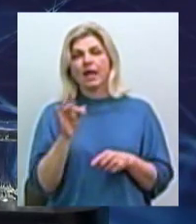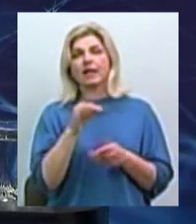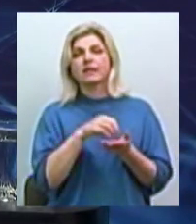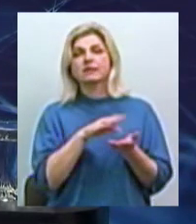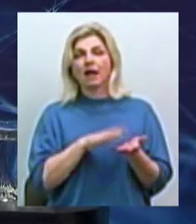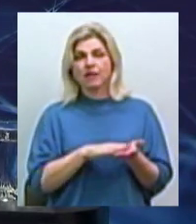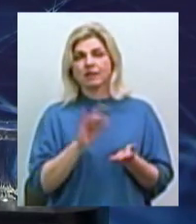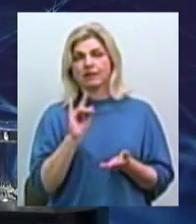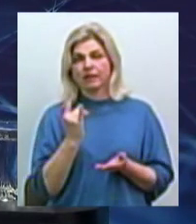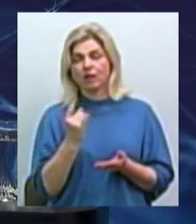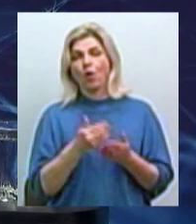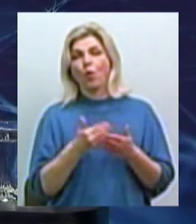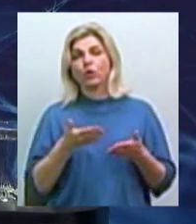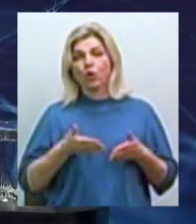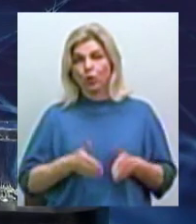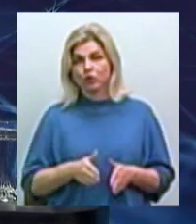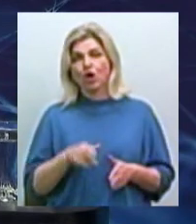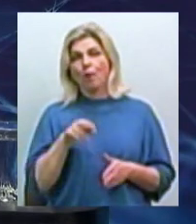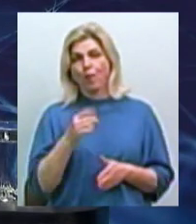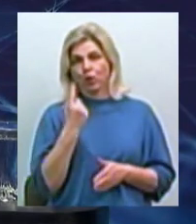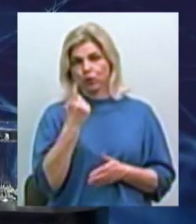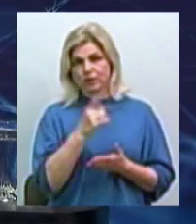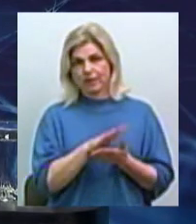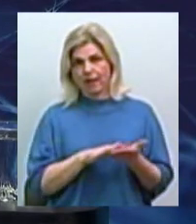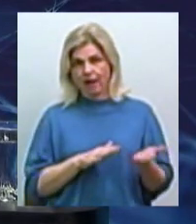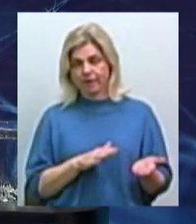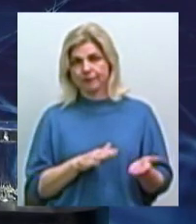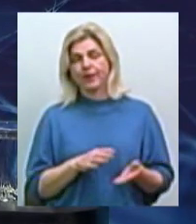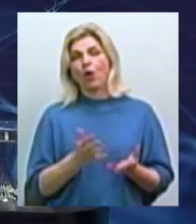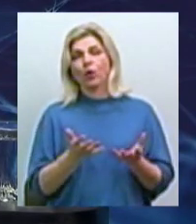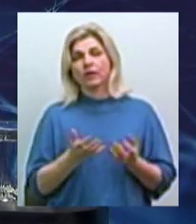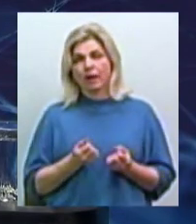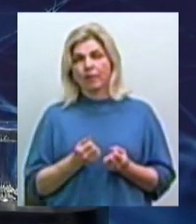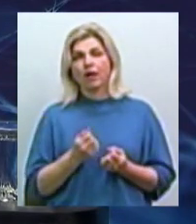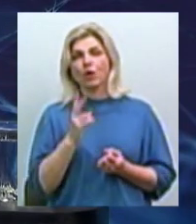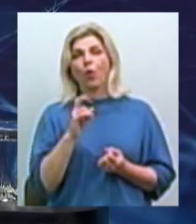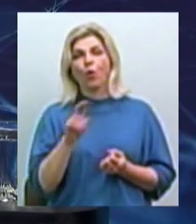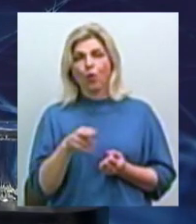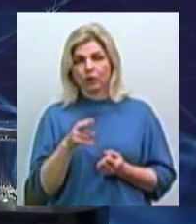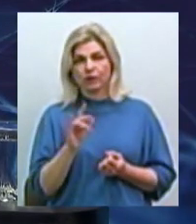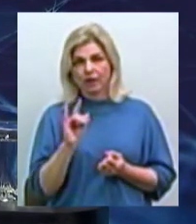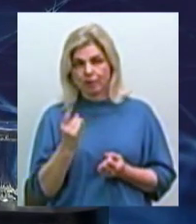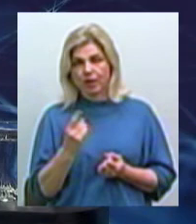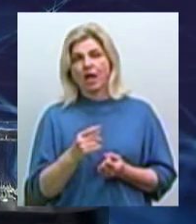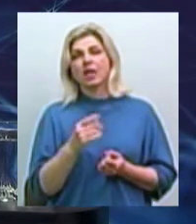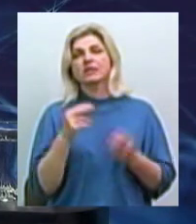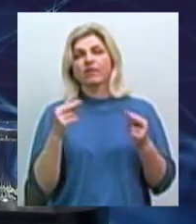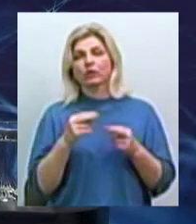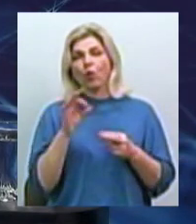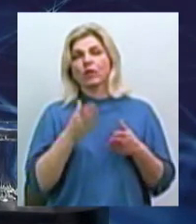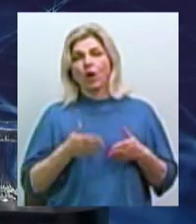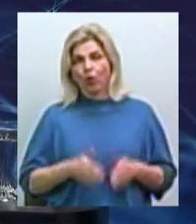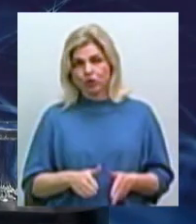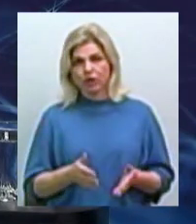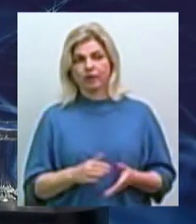реєстрація дитини від народження по одній заяві. Тобто отримання ідентифікаційного коду, отримання свідоцтва про